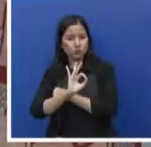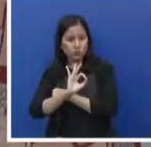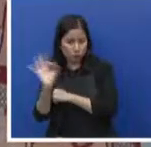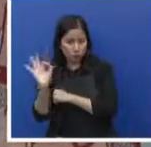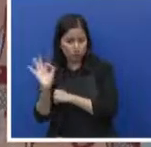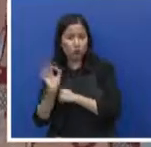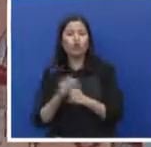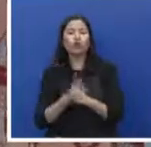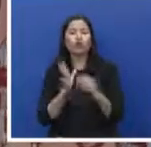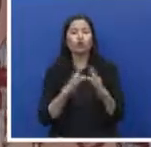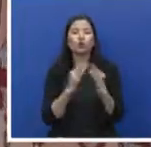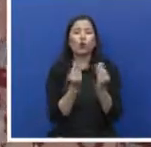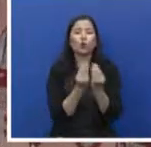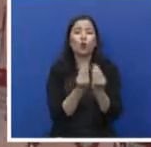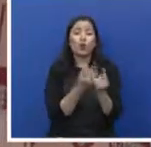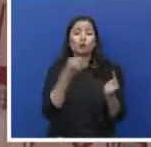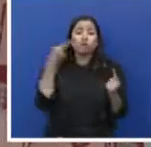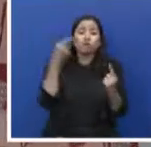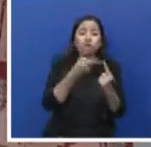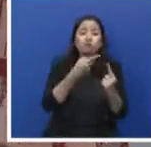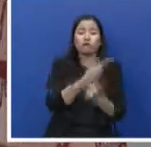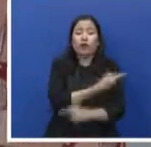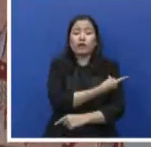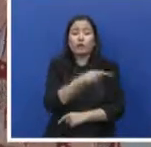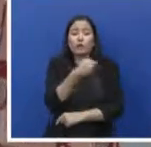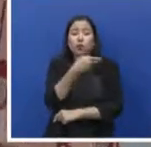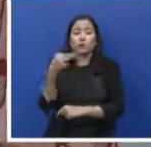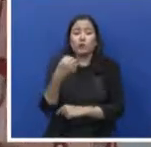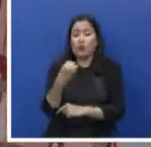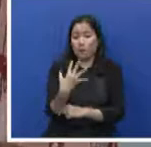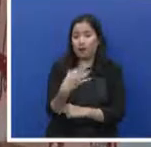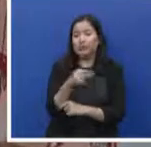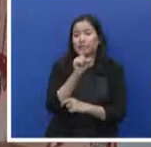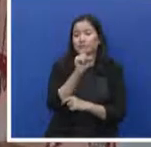1.468.764 dengan total sasaran vaksinasi di Indonesia berjumlah